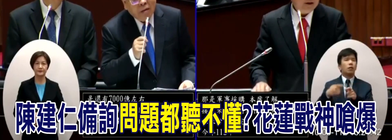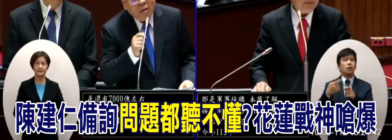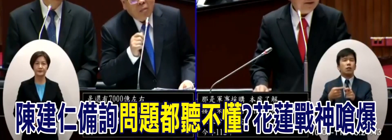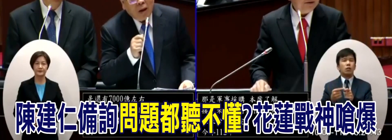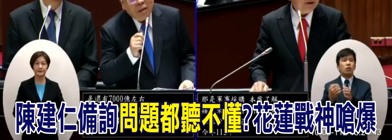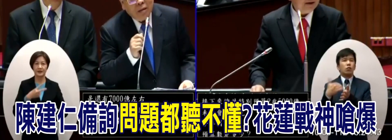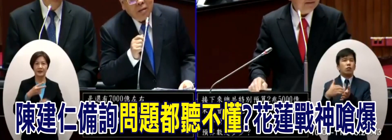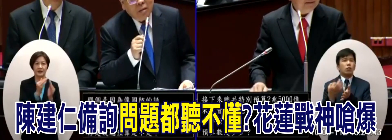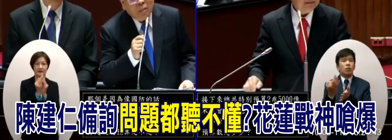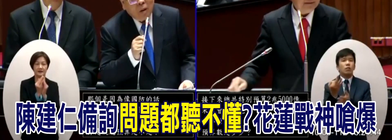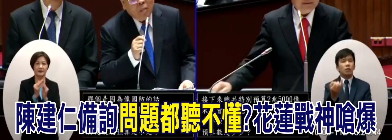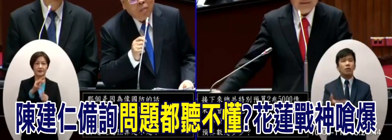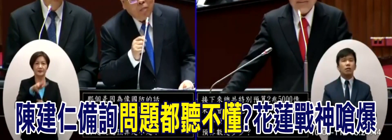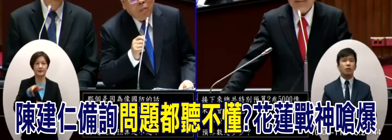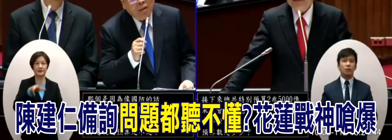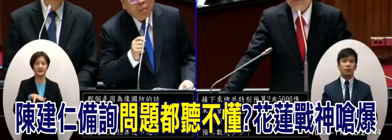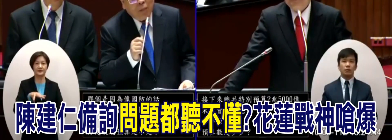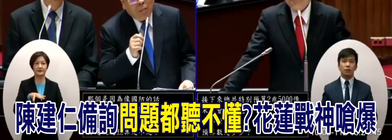少？